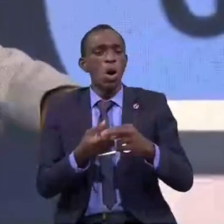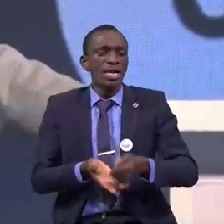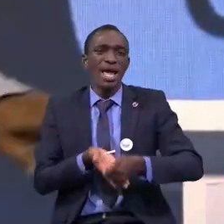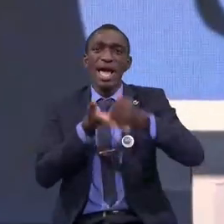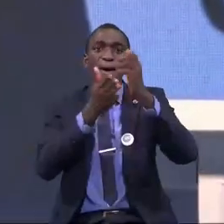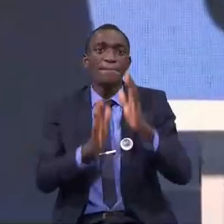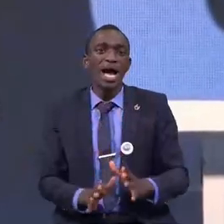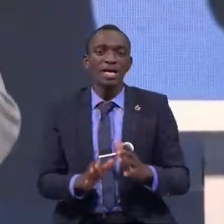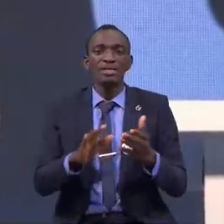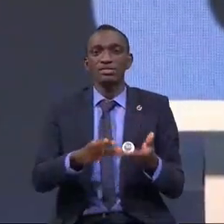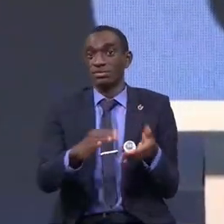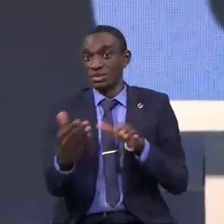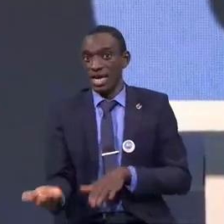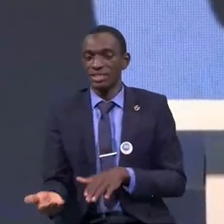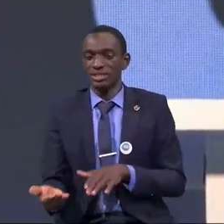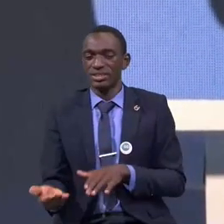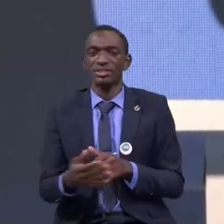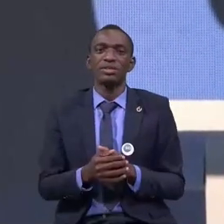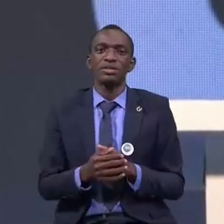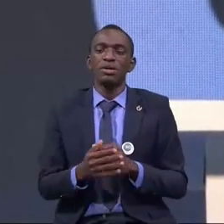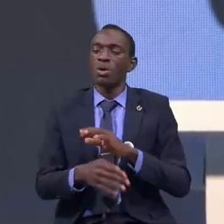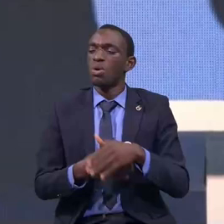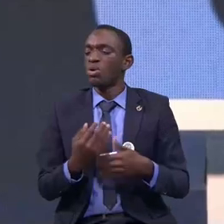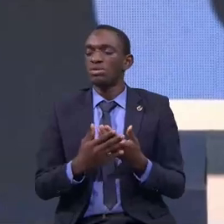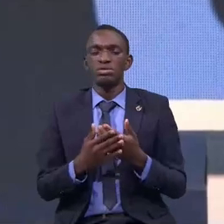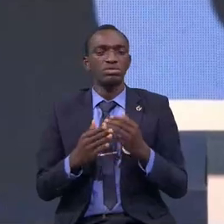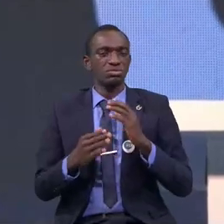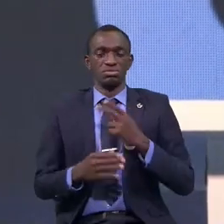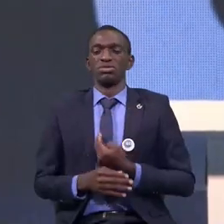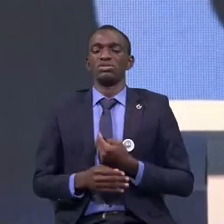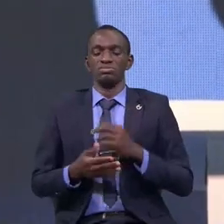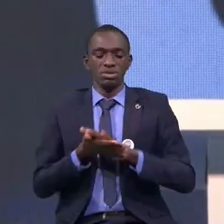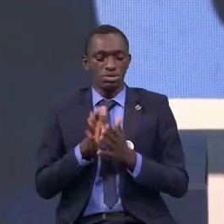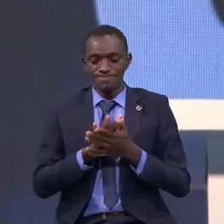un grand soutien est parti, nous sommes abandonnés.